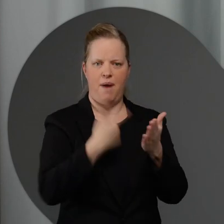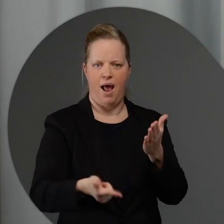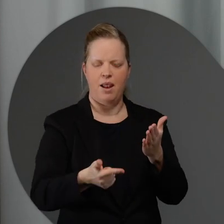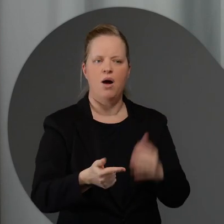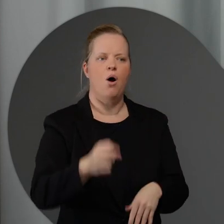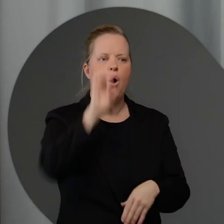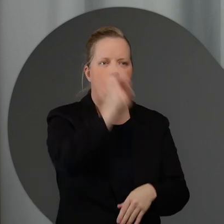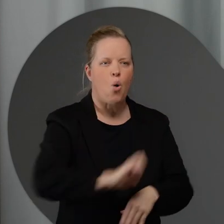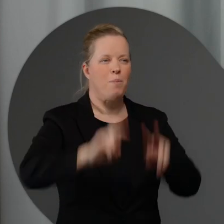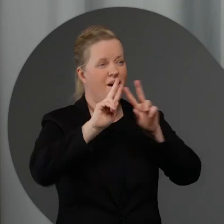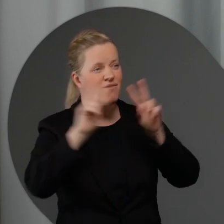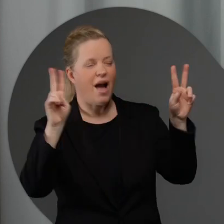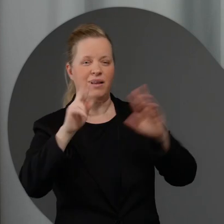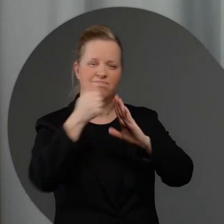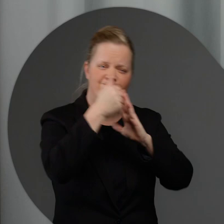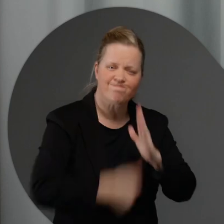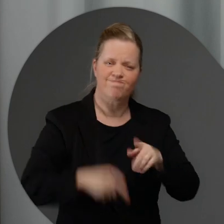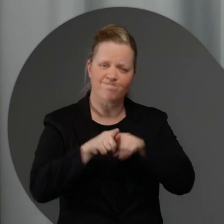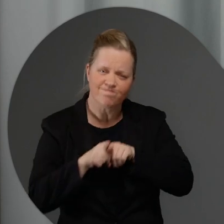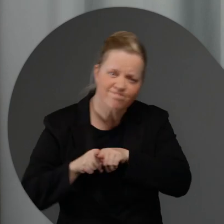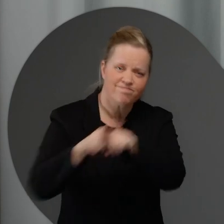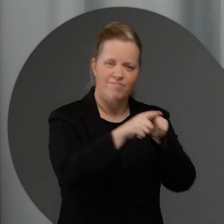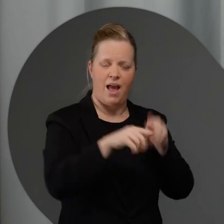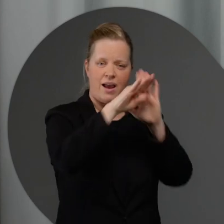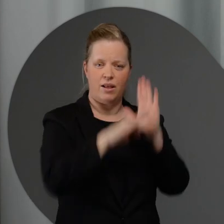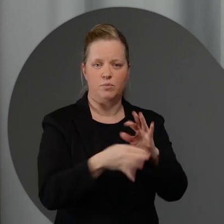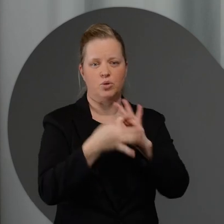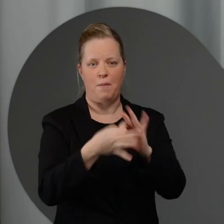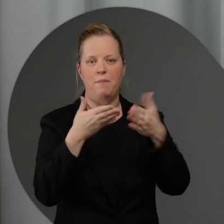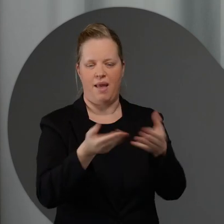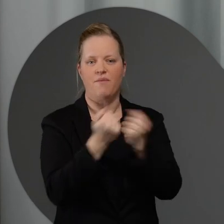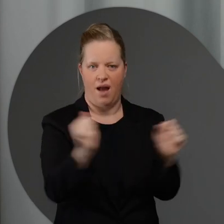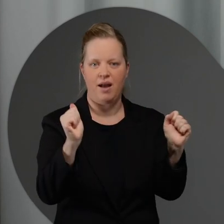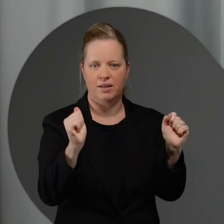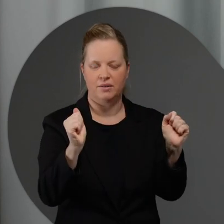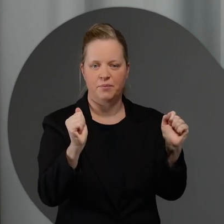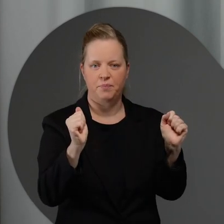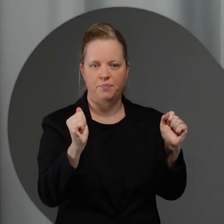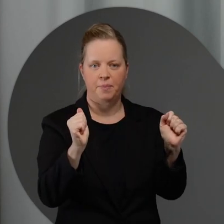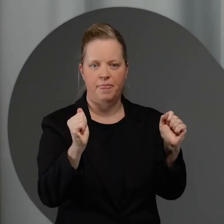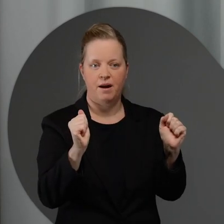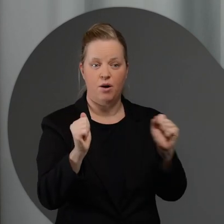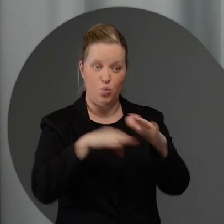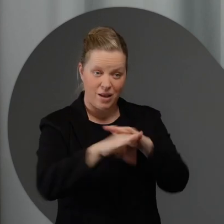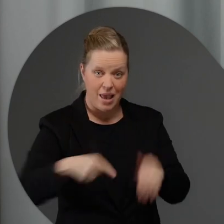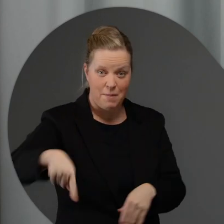eine wirklich europaweite, einheitliche Regelung, was Barrierefreiheit betrifft.